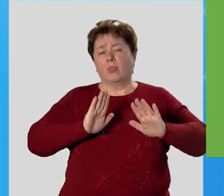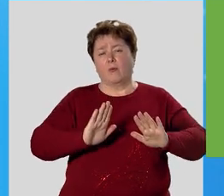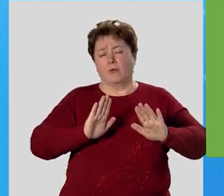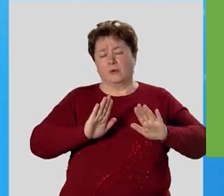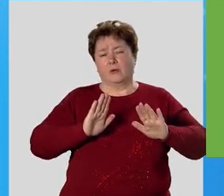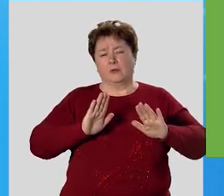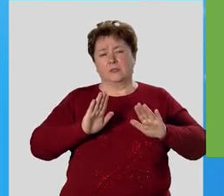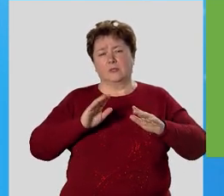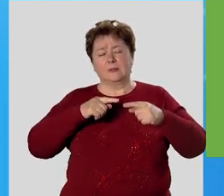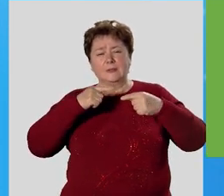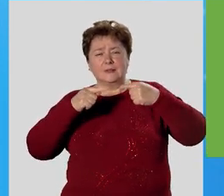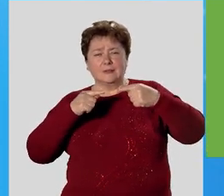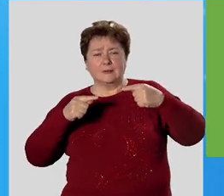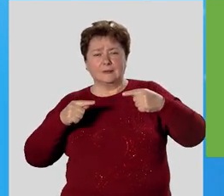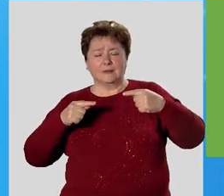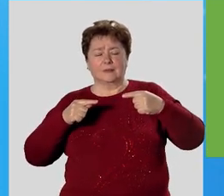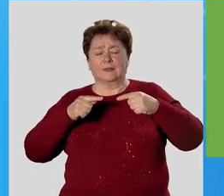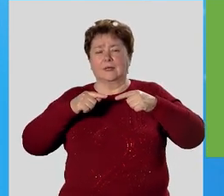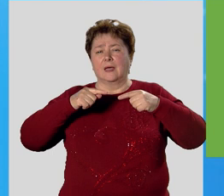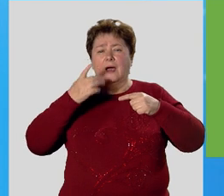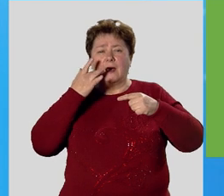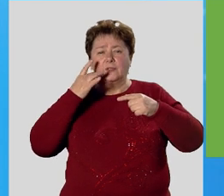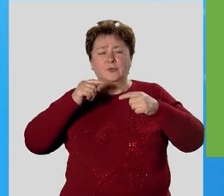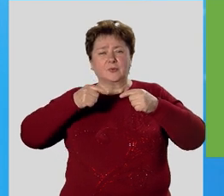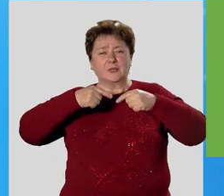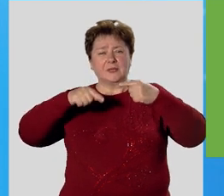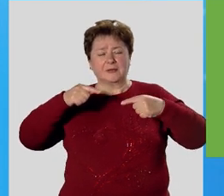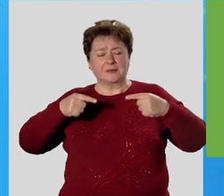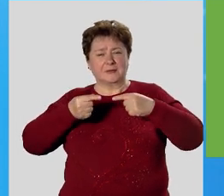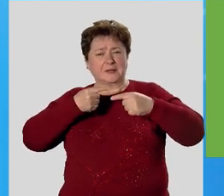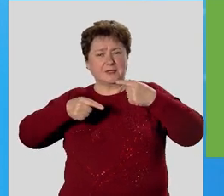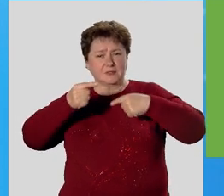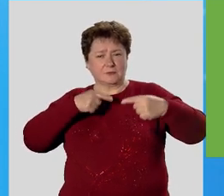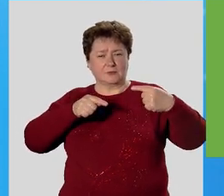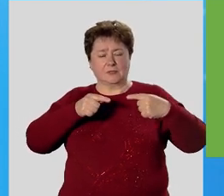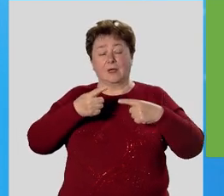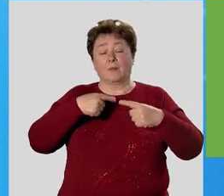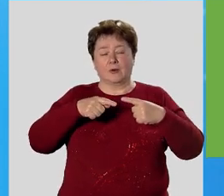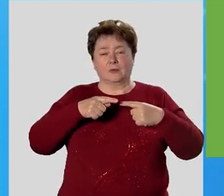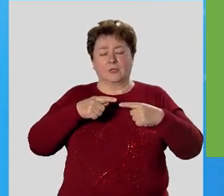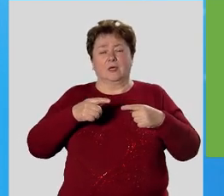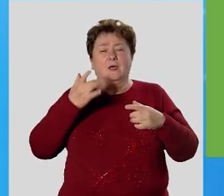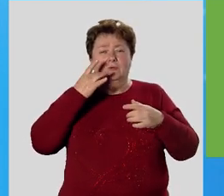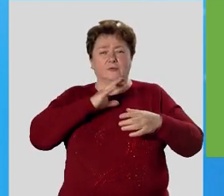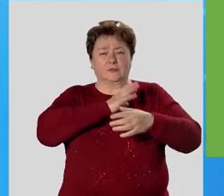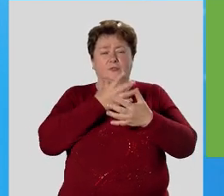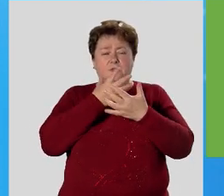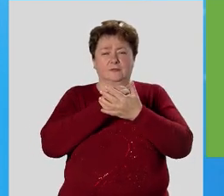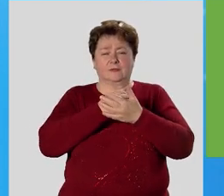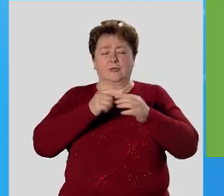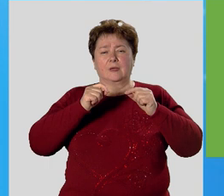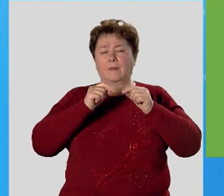только деспирализованные, раскрученные участки хромосом, которые в силу своей